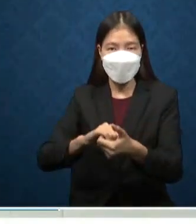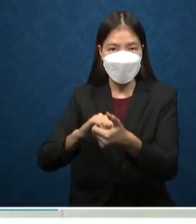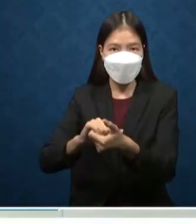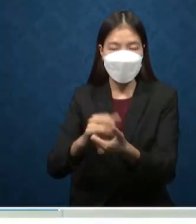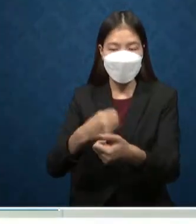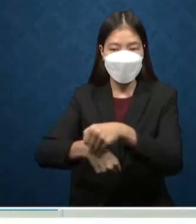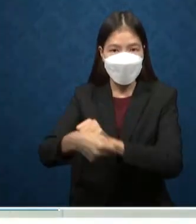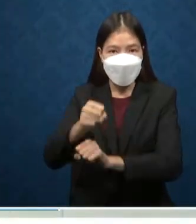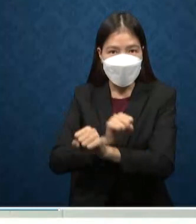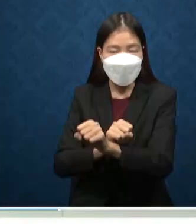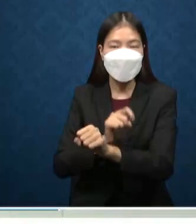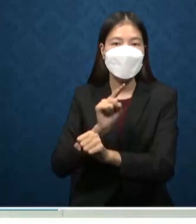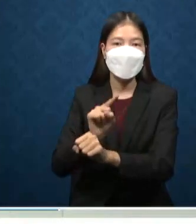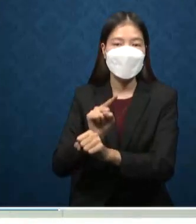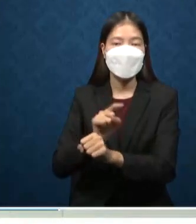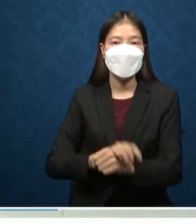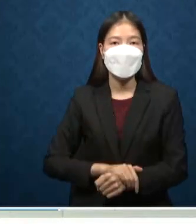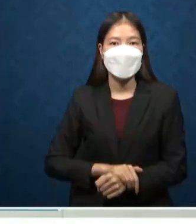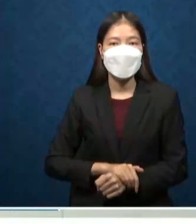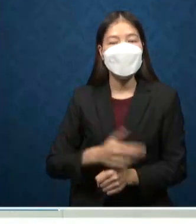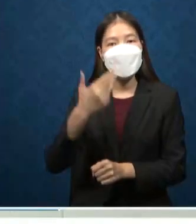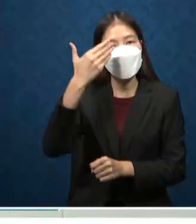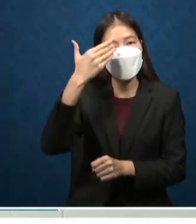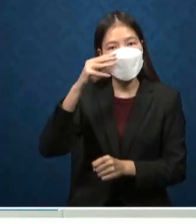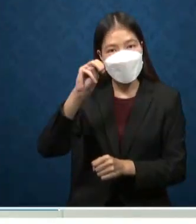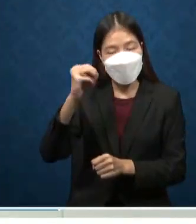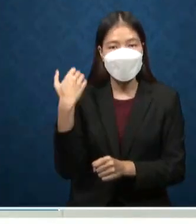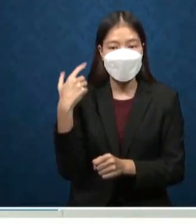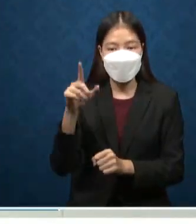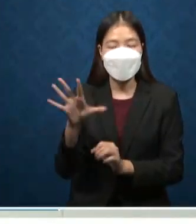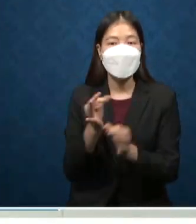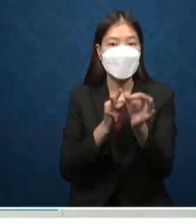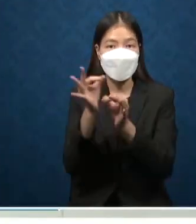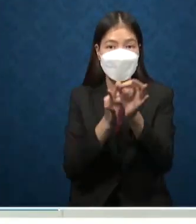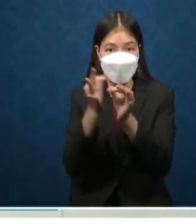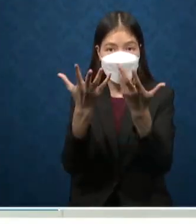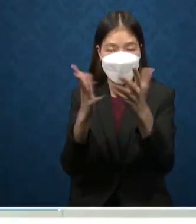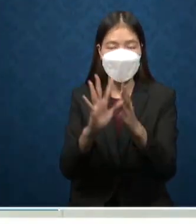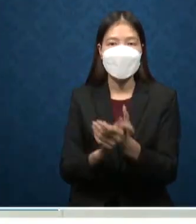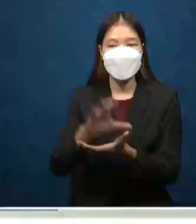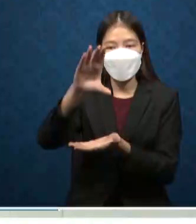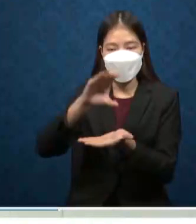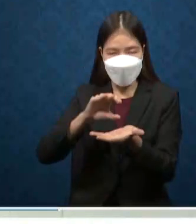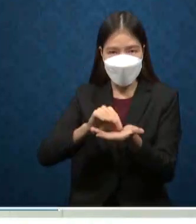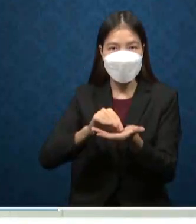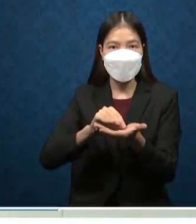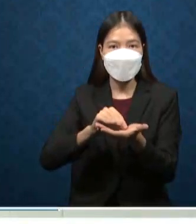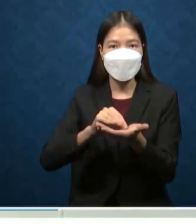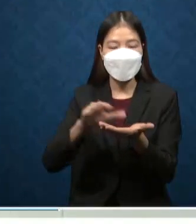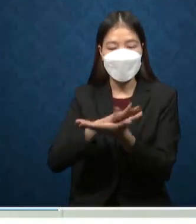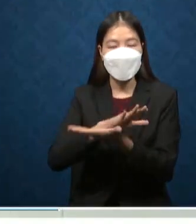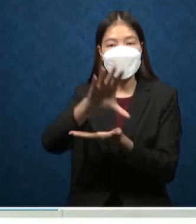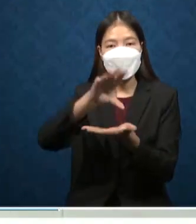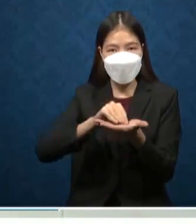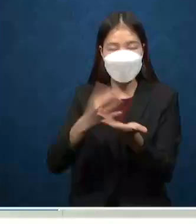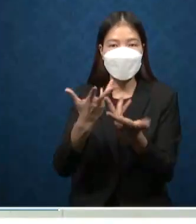กปฏิบัติที่อาจารย์มนเทียนได้พูดเอาไว้เนี่ยก็จะสอดคล้องตรงกันครับทั้งหมดทั้งมวลนี้ก็จะบันทึกเอาไว้ในรายงานแล้วนำเสนอต่อผ่านวุฒิสภ